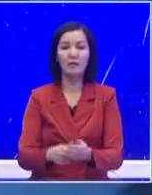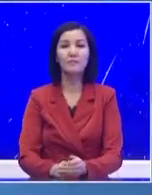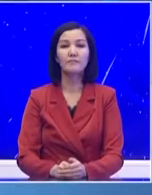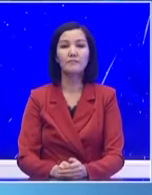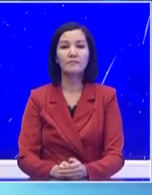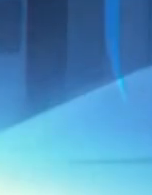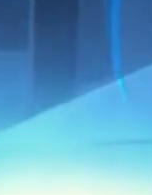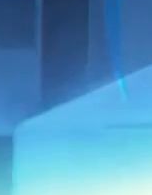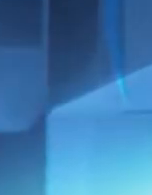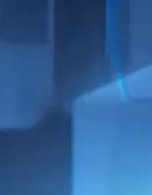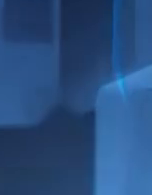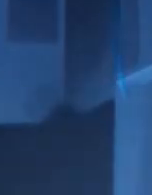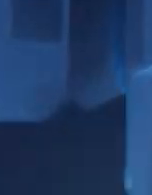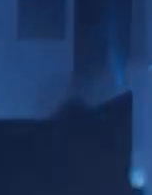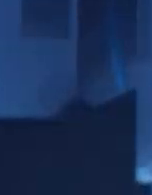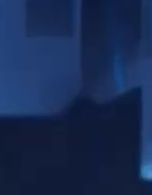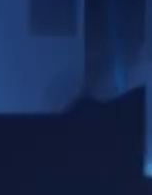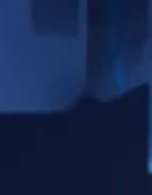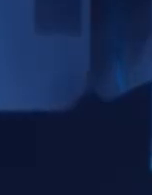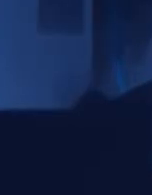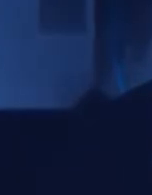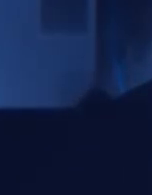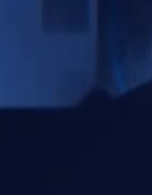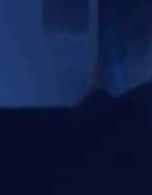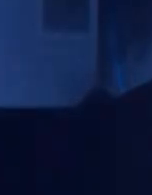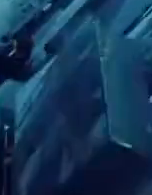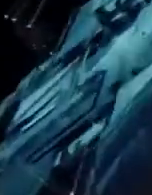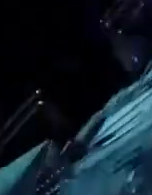Жасұлан Шымкенже, Жетісу телеарнасы.